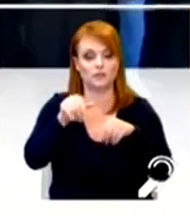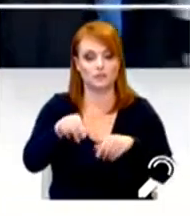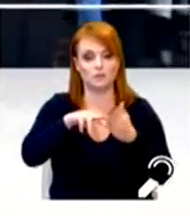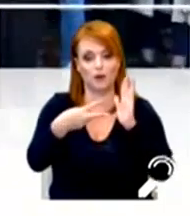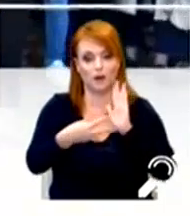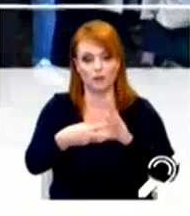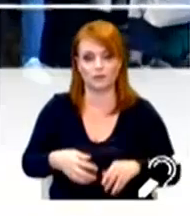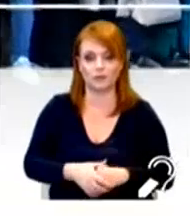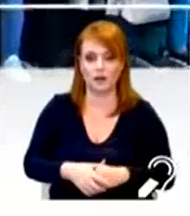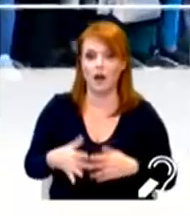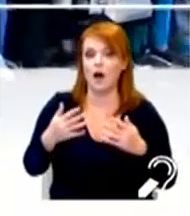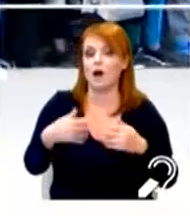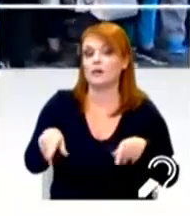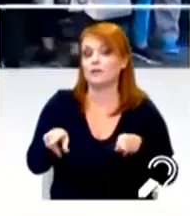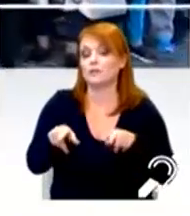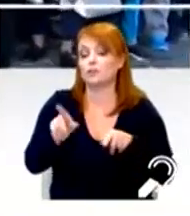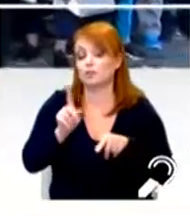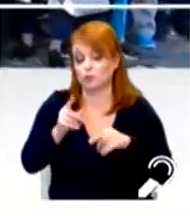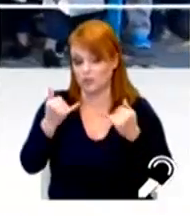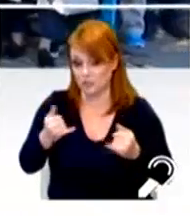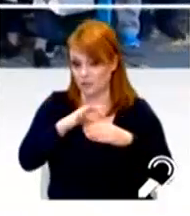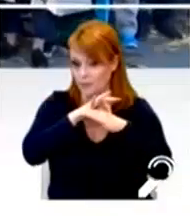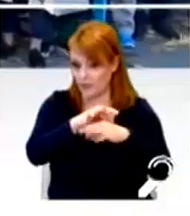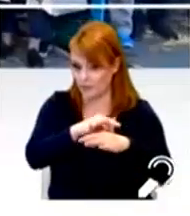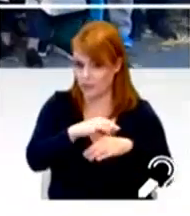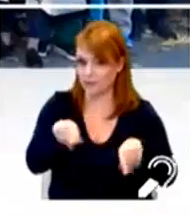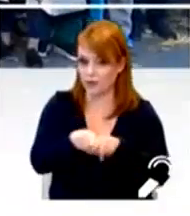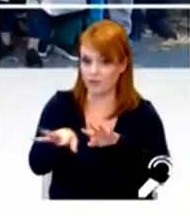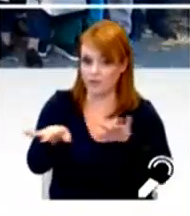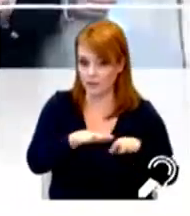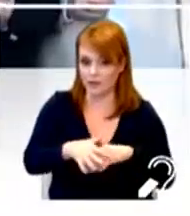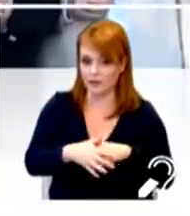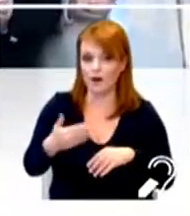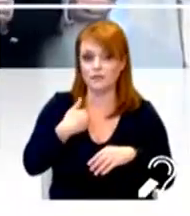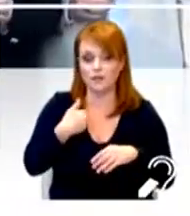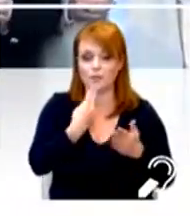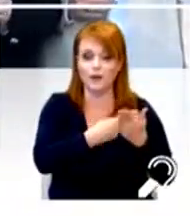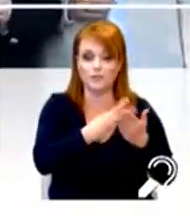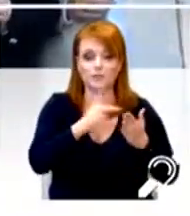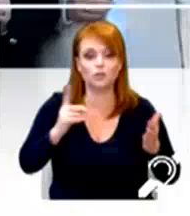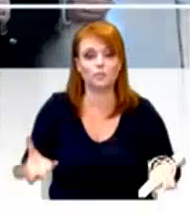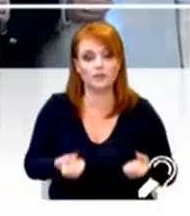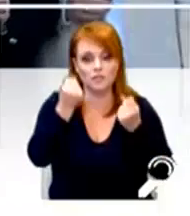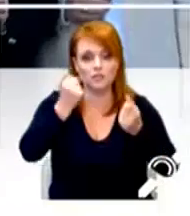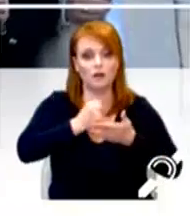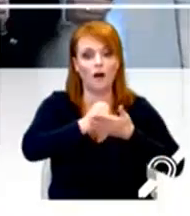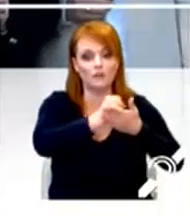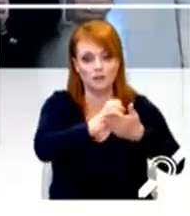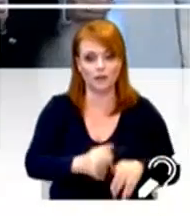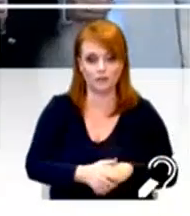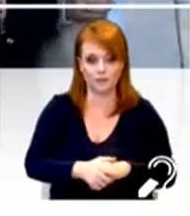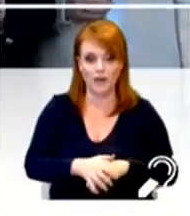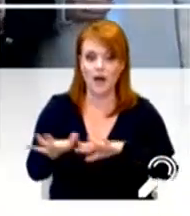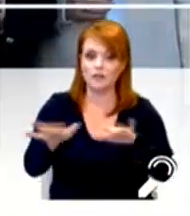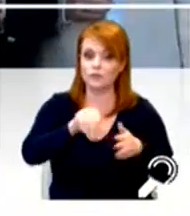guvernare și-au manifestat astfel susținerea pentru candidatul lor la funcția de primar al municipiului Chișinău, Lilian Carp. La eveniment